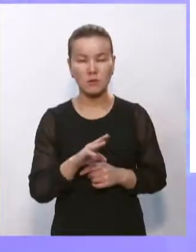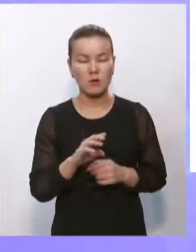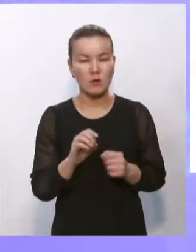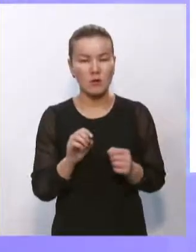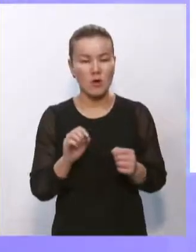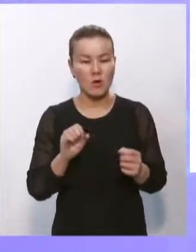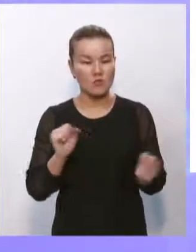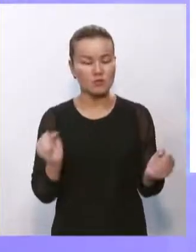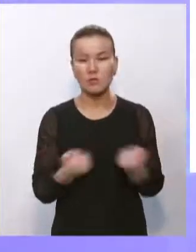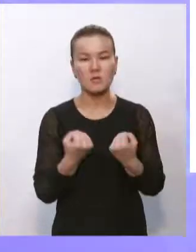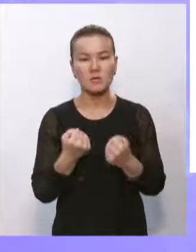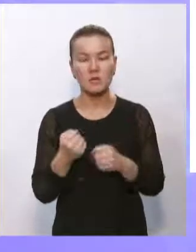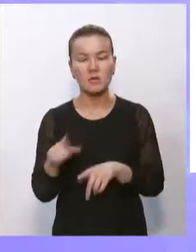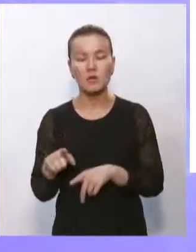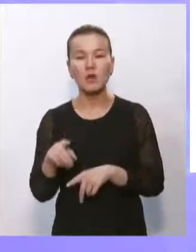тосообуз,